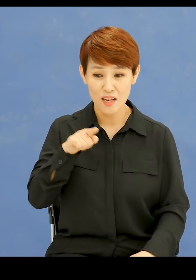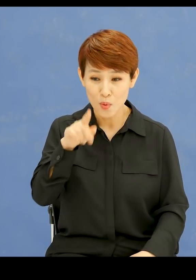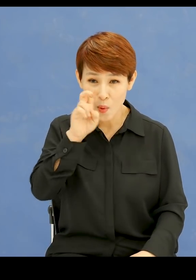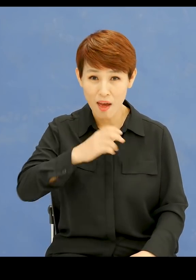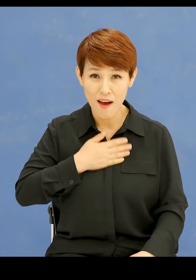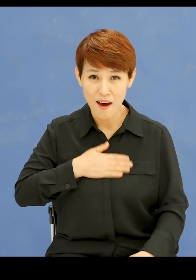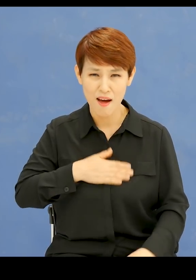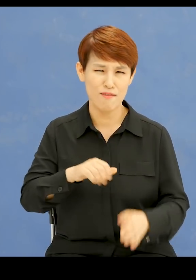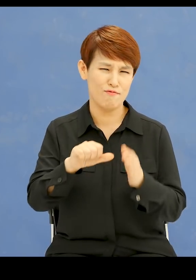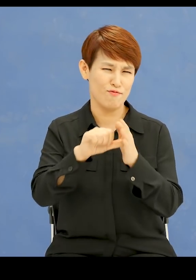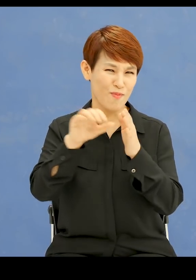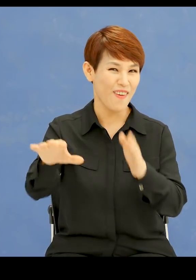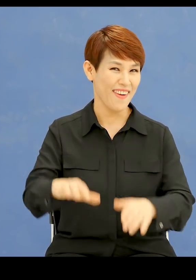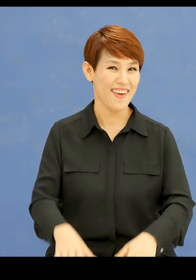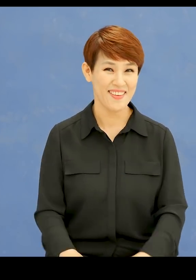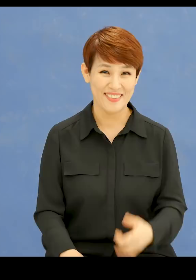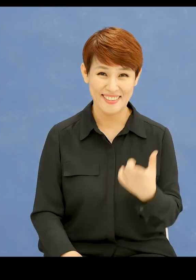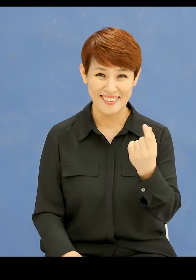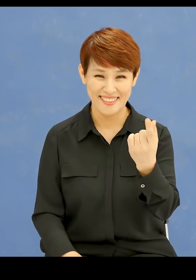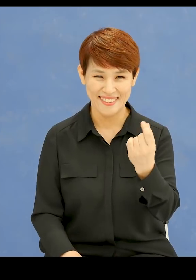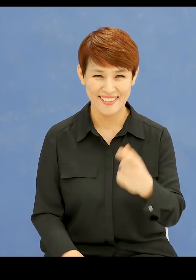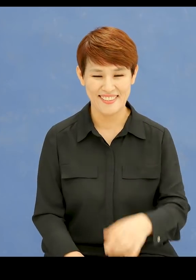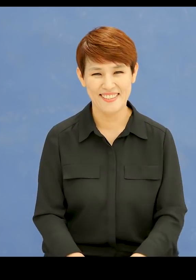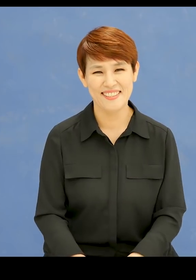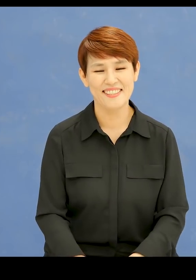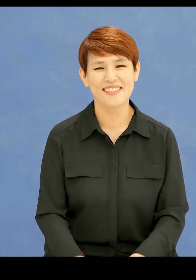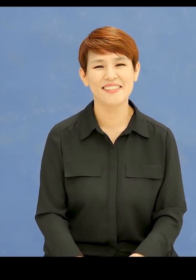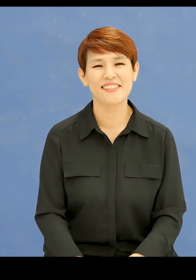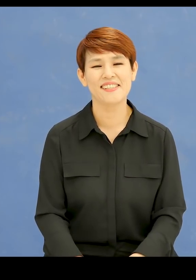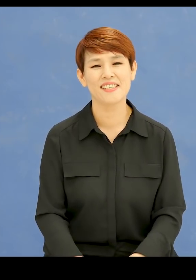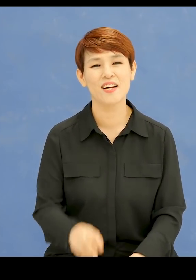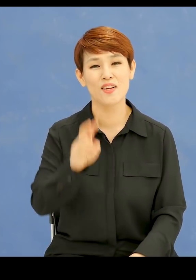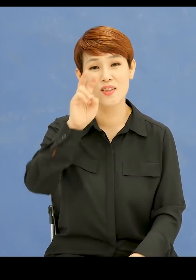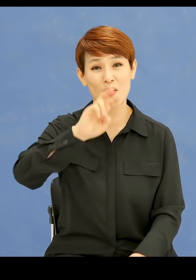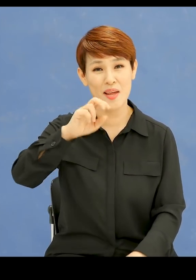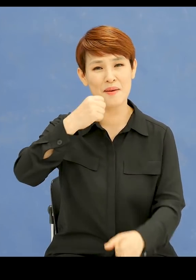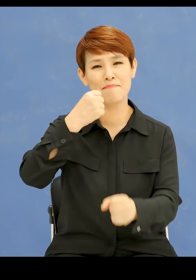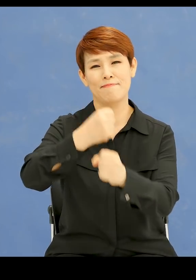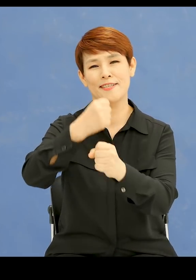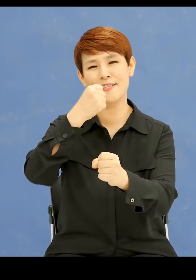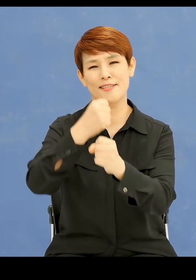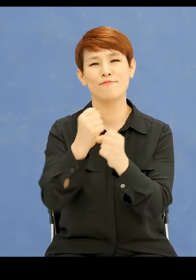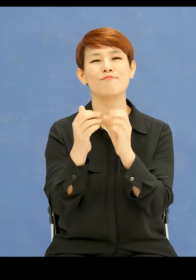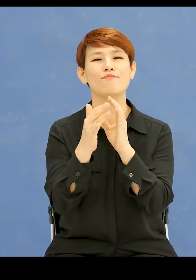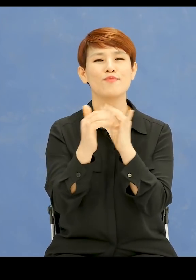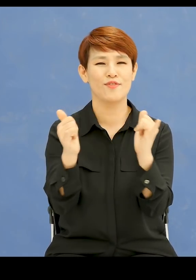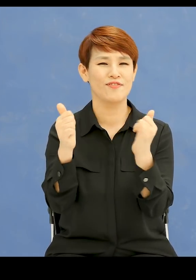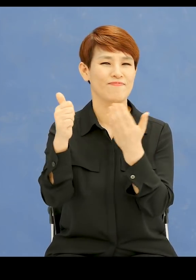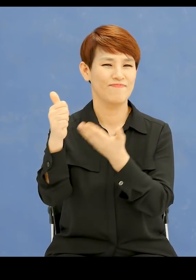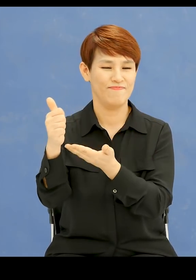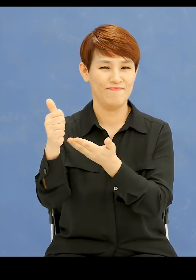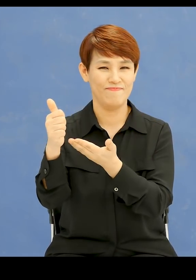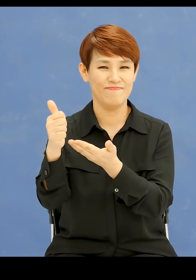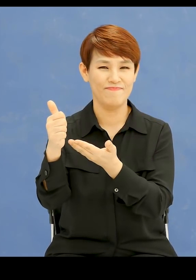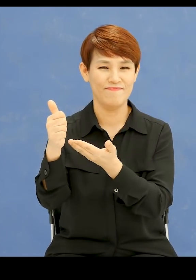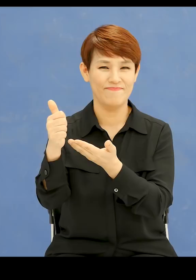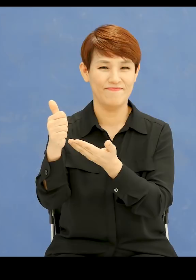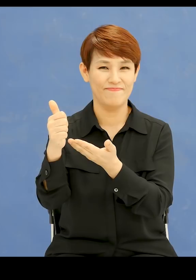있으면 굉장히 유명한 노래거든요. 이 굉장한 노래를 작곡하신 분입니다.